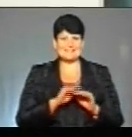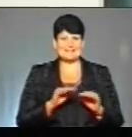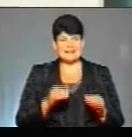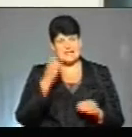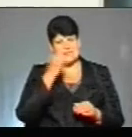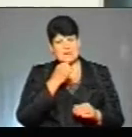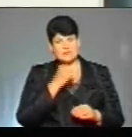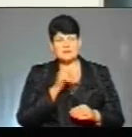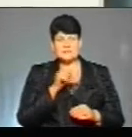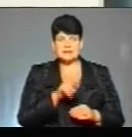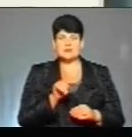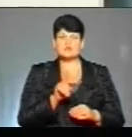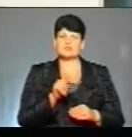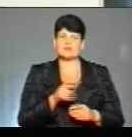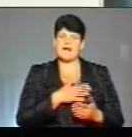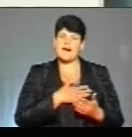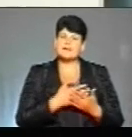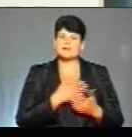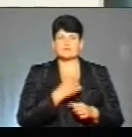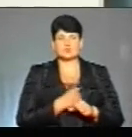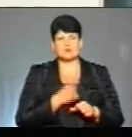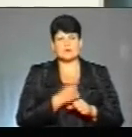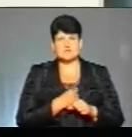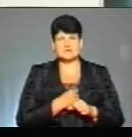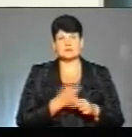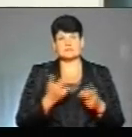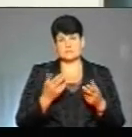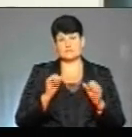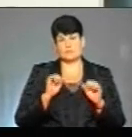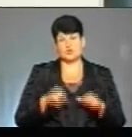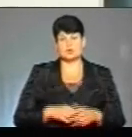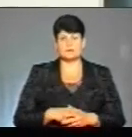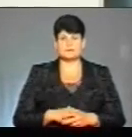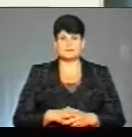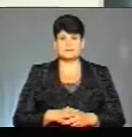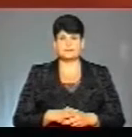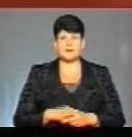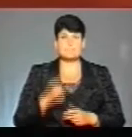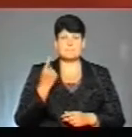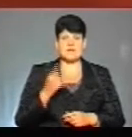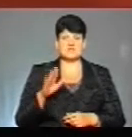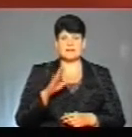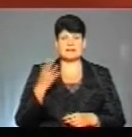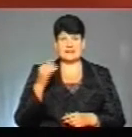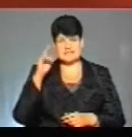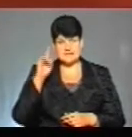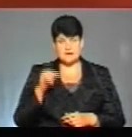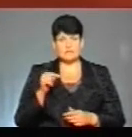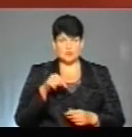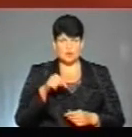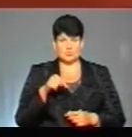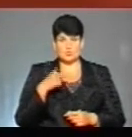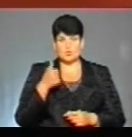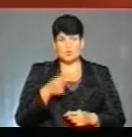їм дякувати за те, що вони так активно працюють, звичайно, що можна. І все-таки 1 вересня, День знань, сьогодні